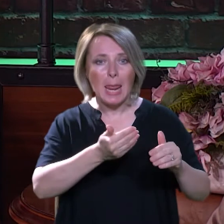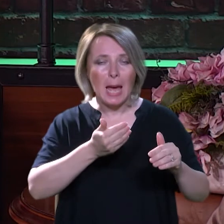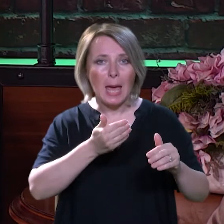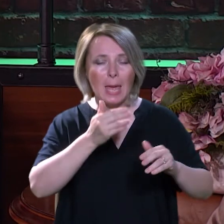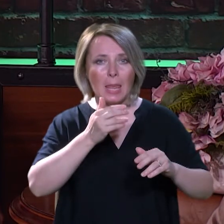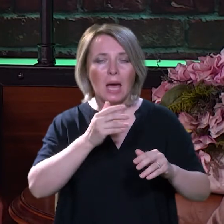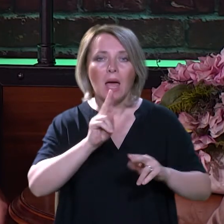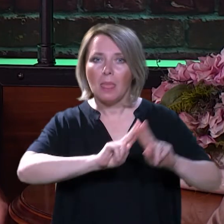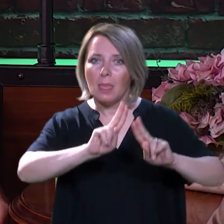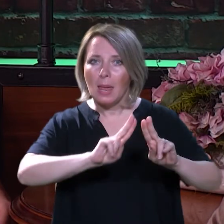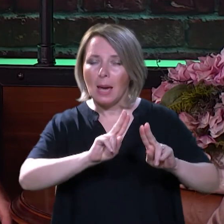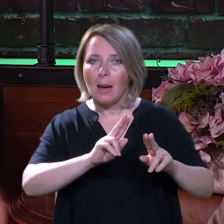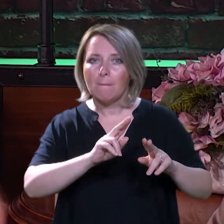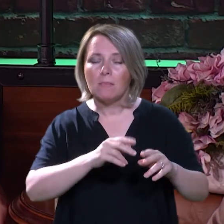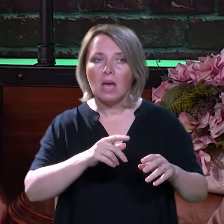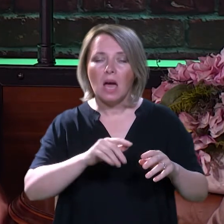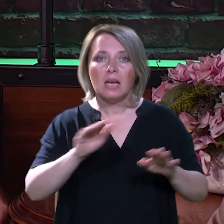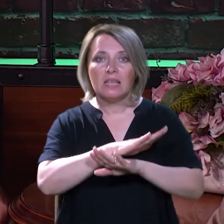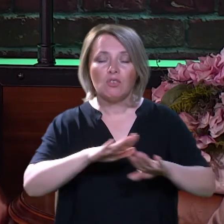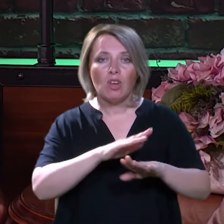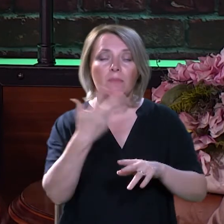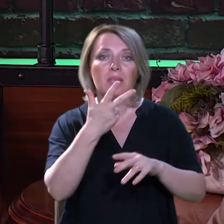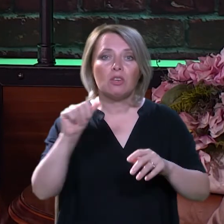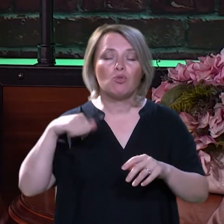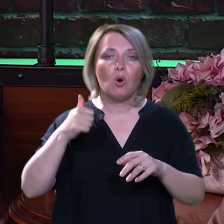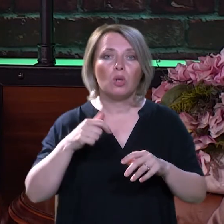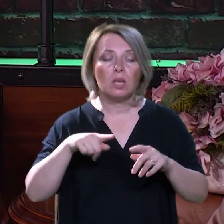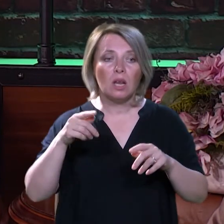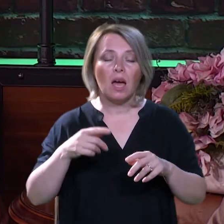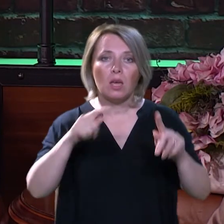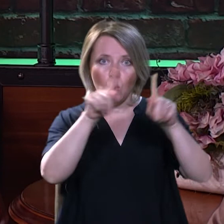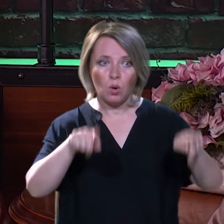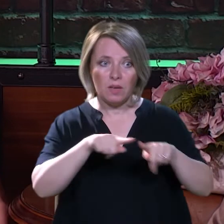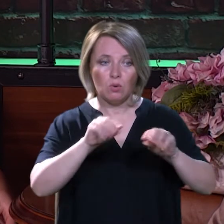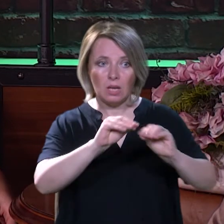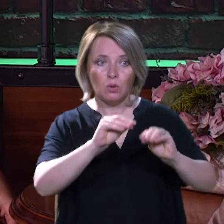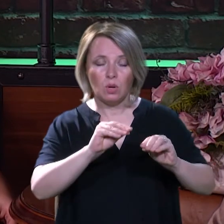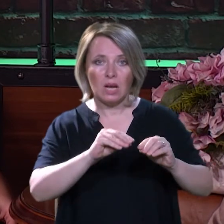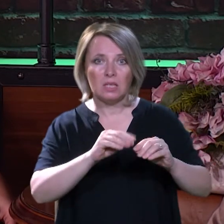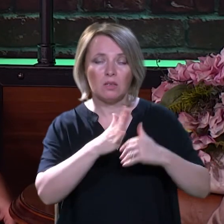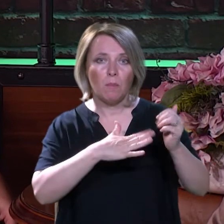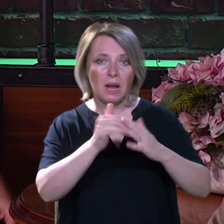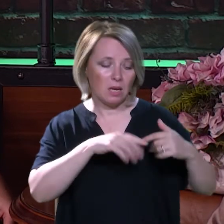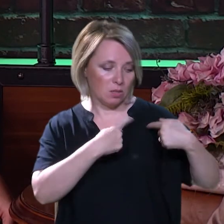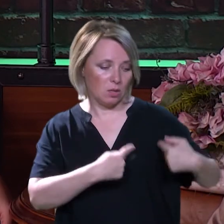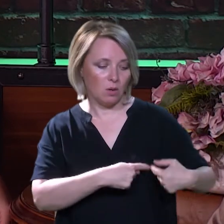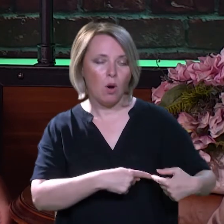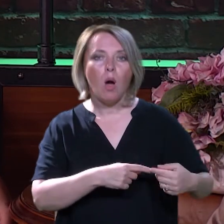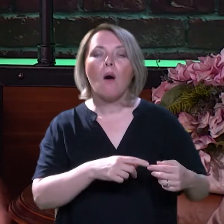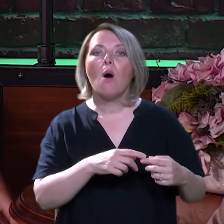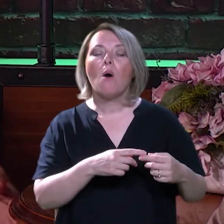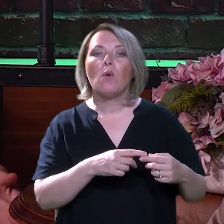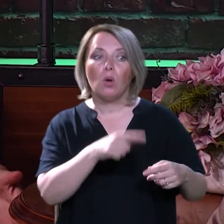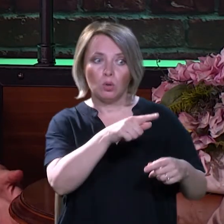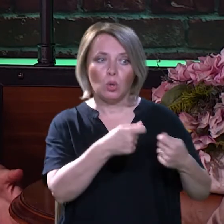terapije, završavam treću godinu i u sklopu te edukacije sam u praksi zapravo volonter udruge